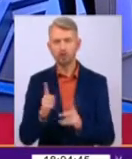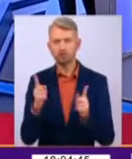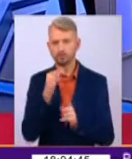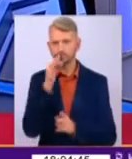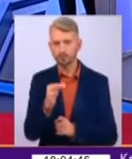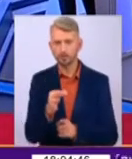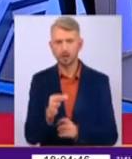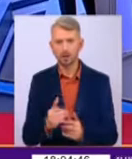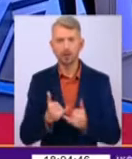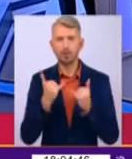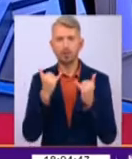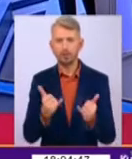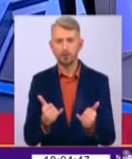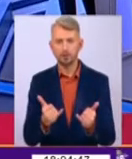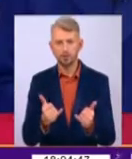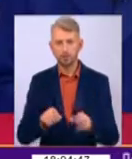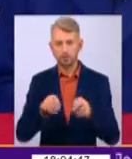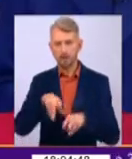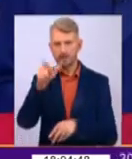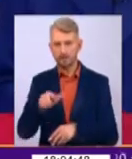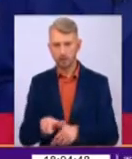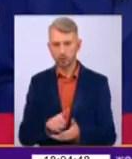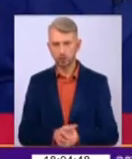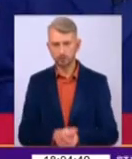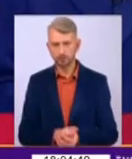репліка шановному експерту.